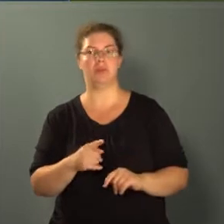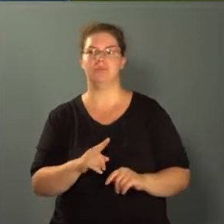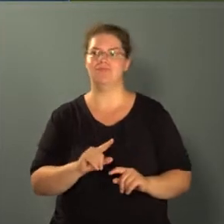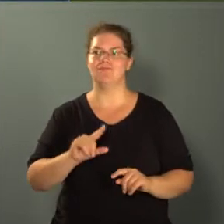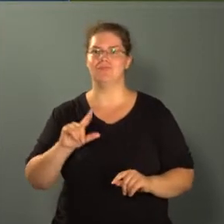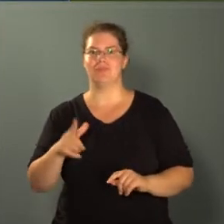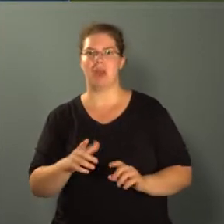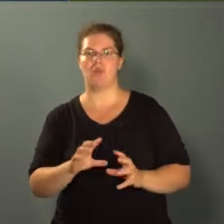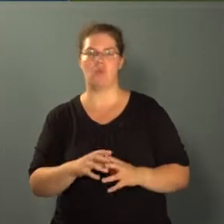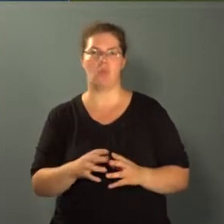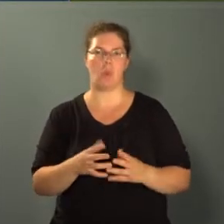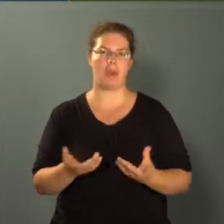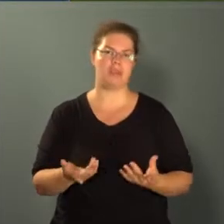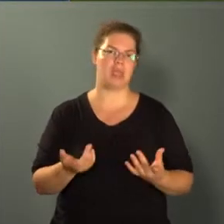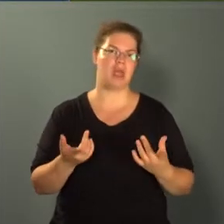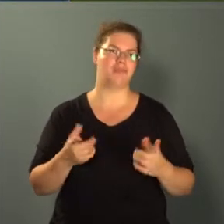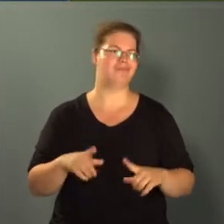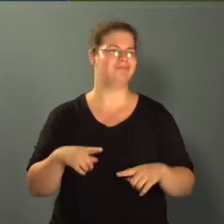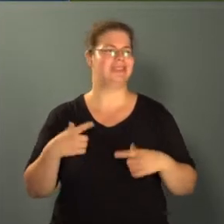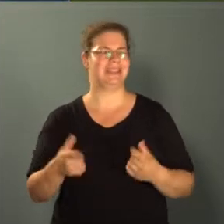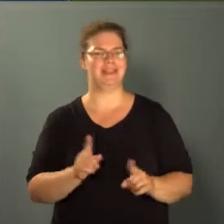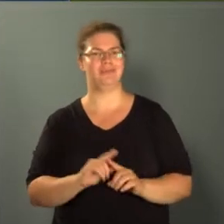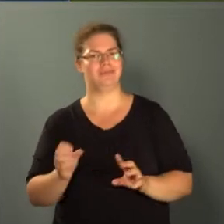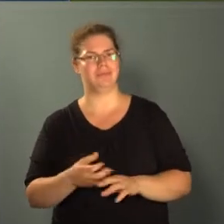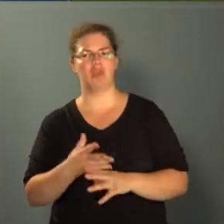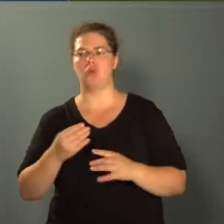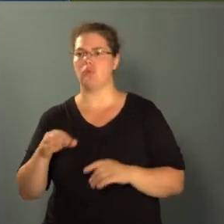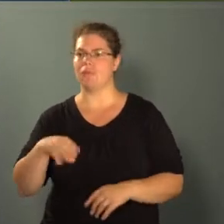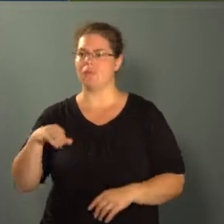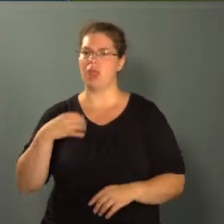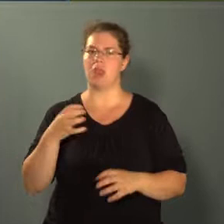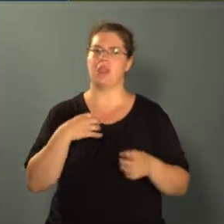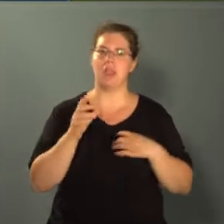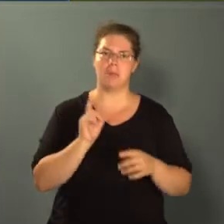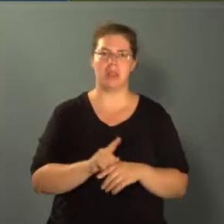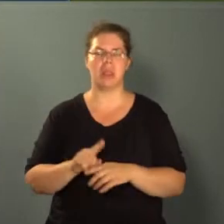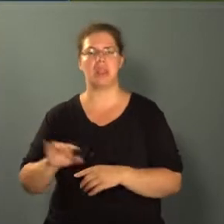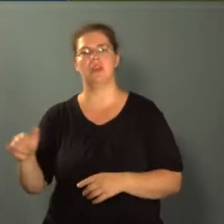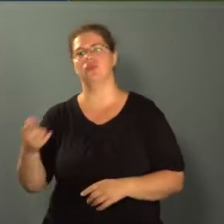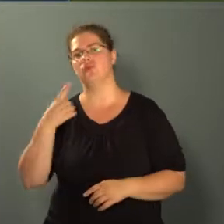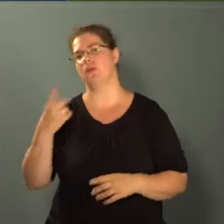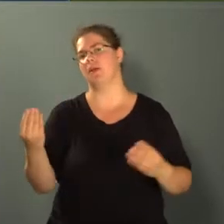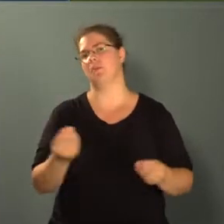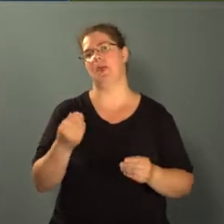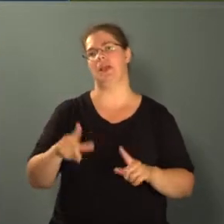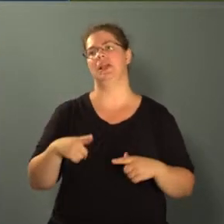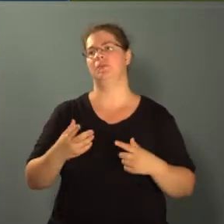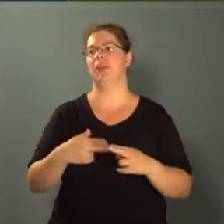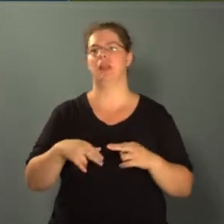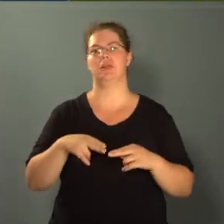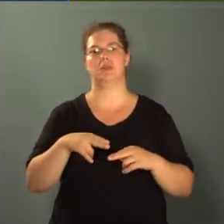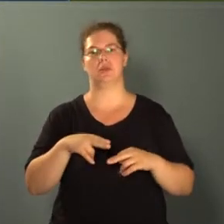elő a másodosztályú létet, hogy nagyon sok fiatalt szerepeltetnek, és tudják, hogy miért léteznek, tehát minél